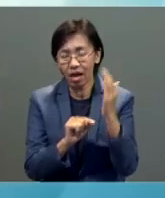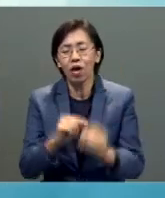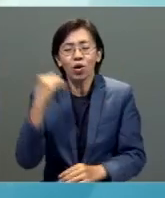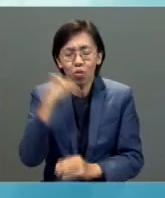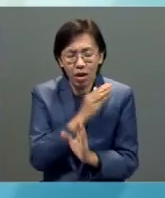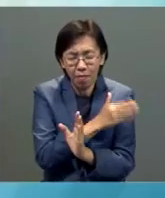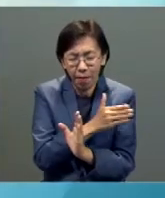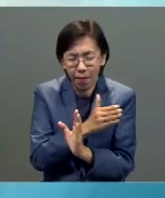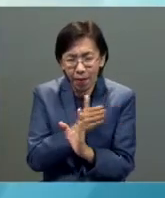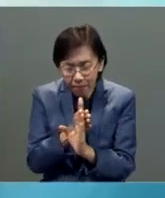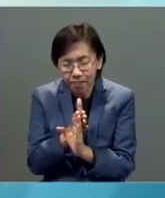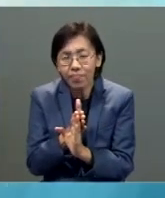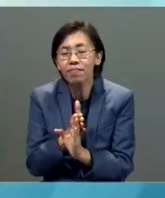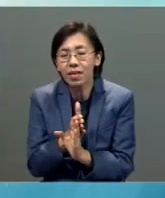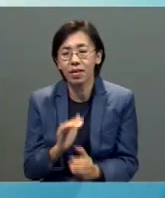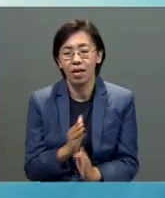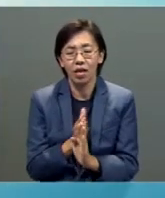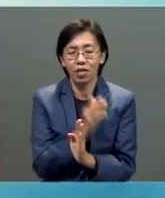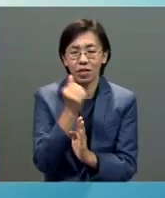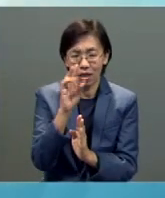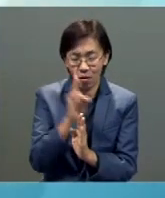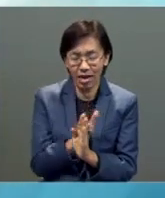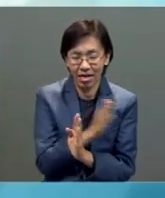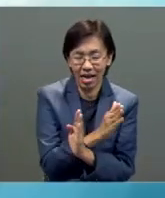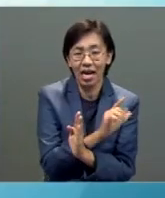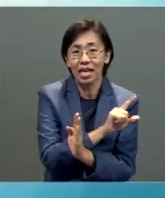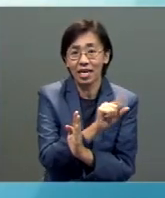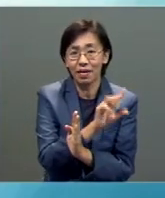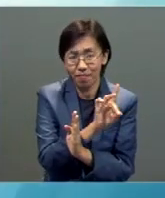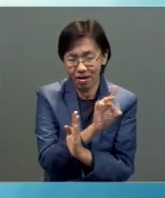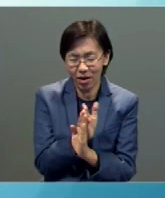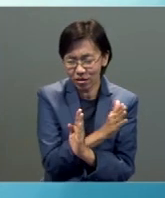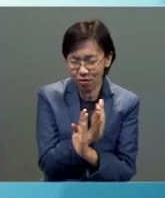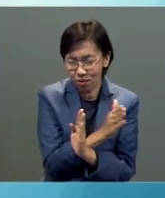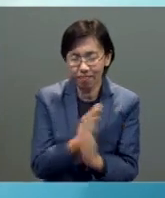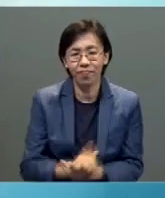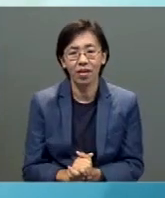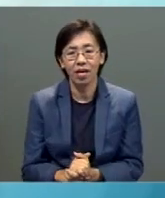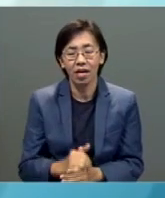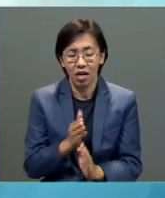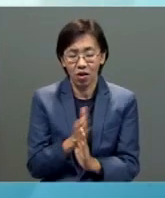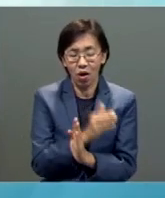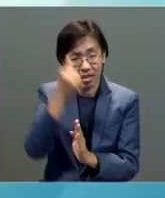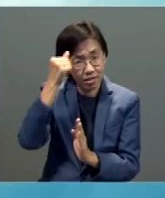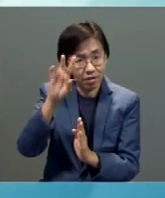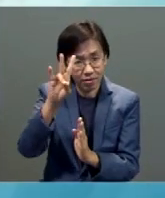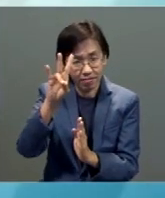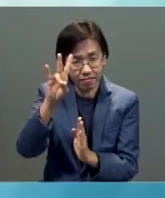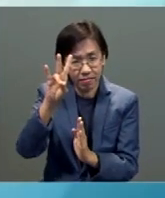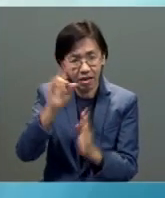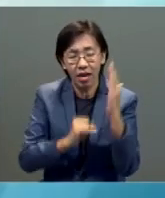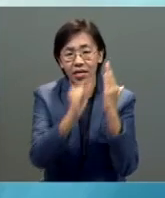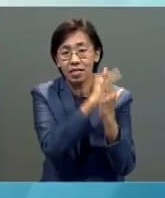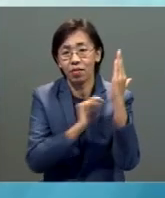างๆตั้งแต่ช่วงของ7วันถึงกระทั่งถึง28วันนะครับ7วันที่ผ่านมามีจังหวัด